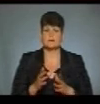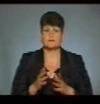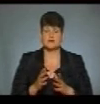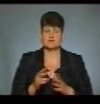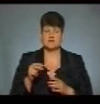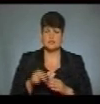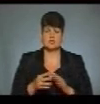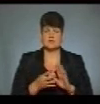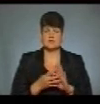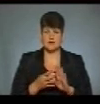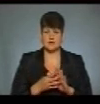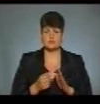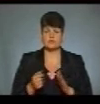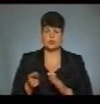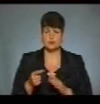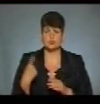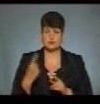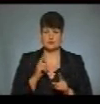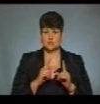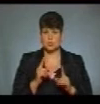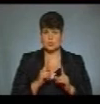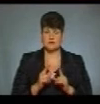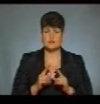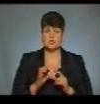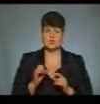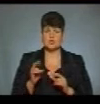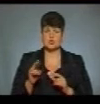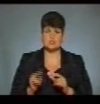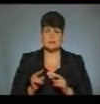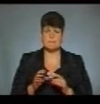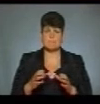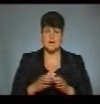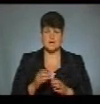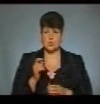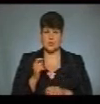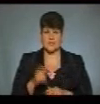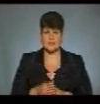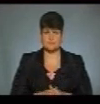У 2009-му – до Тернопільської обласної ради від Соцпартії України.